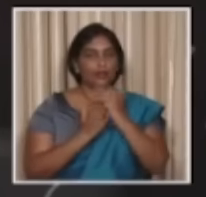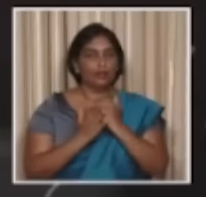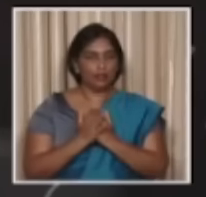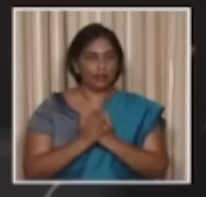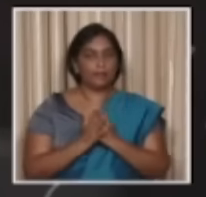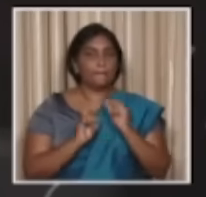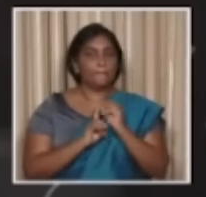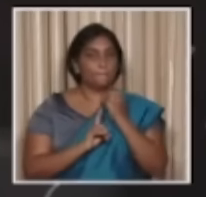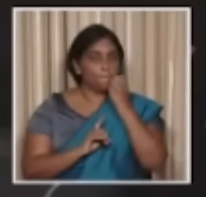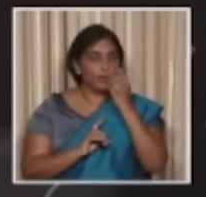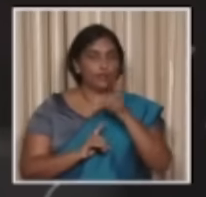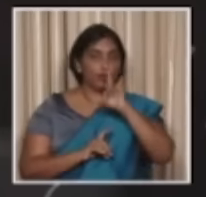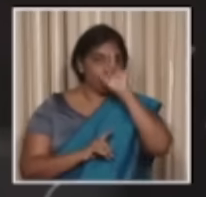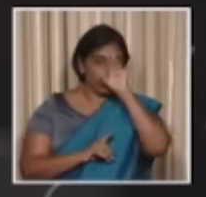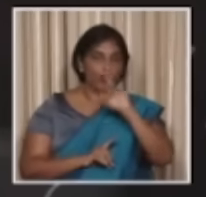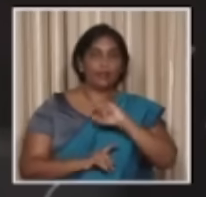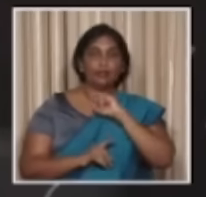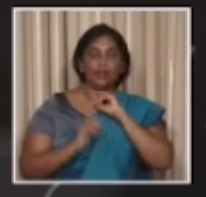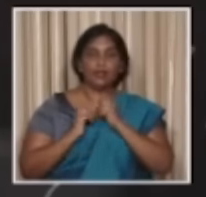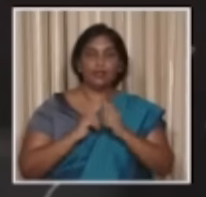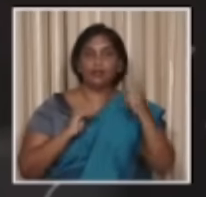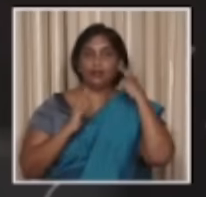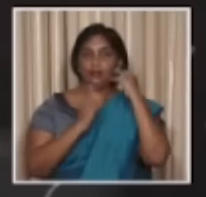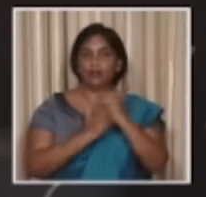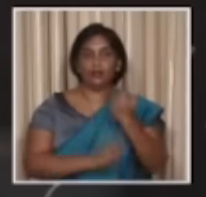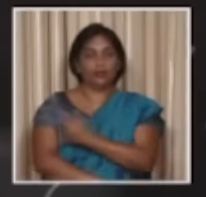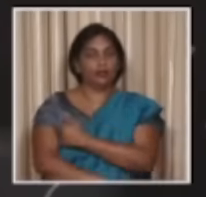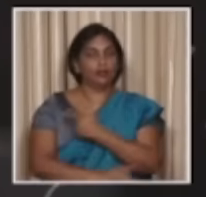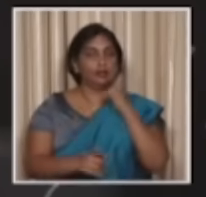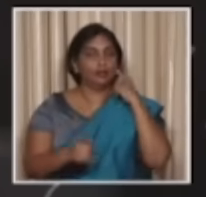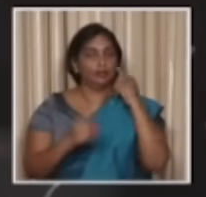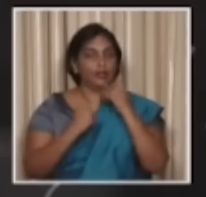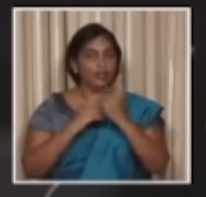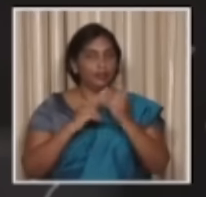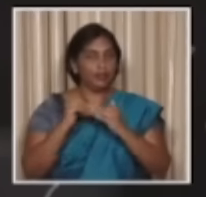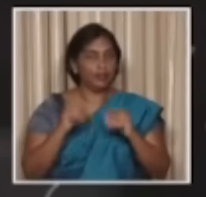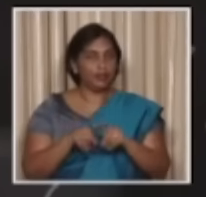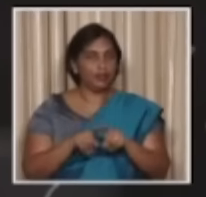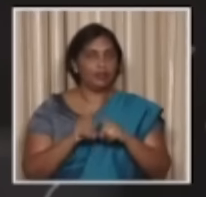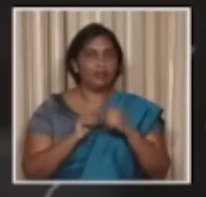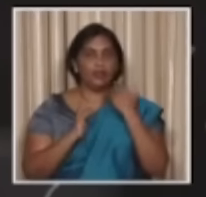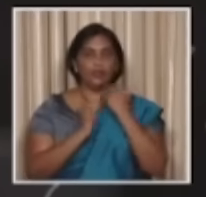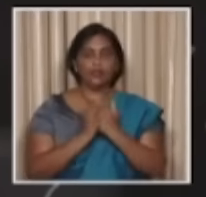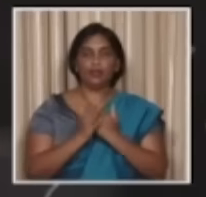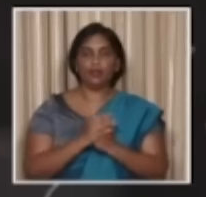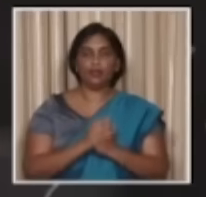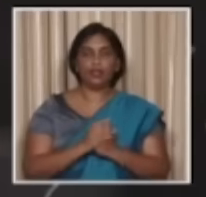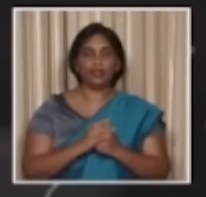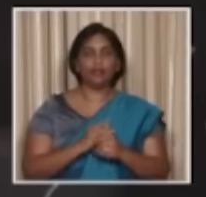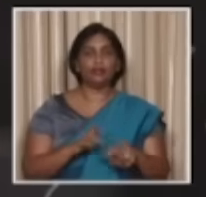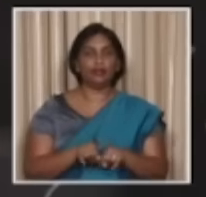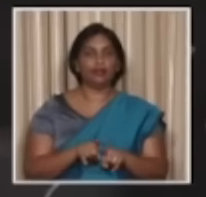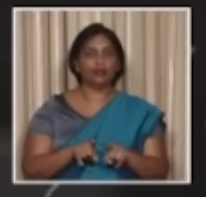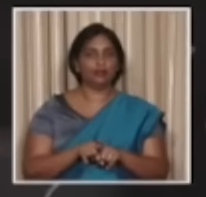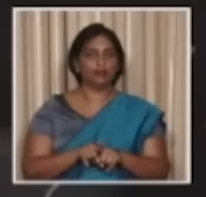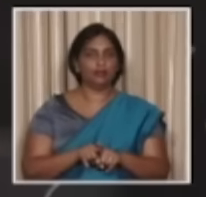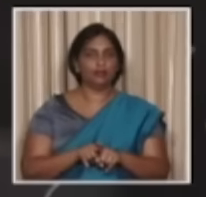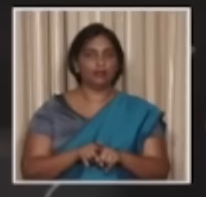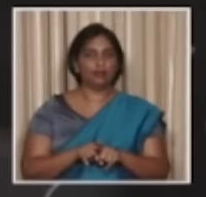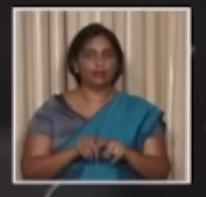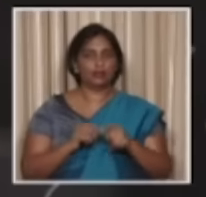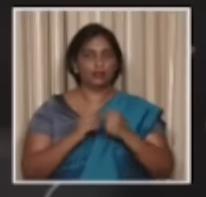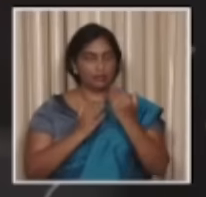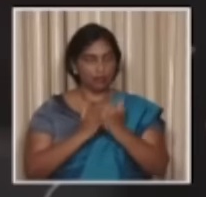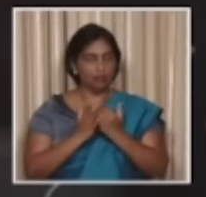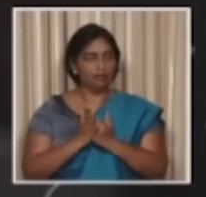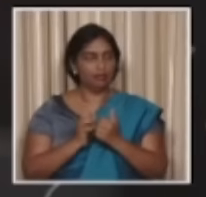පේරාදෙණිය කුරුණෑගල කෑගල්ලේ එන්නත් ඉසෙලා රෝගීන් කීප දෙනෙක් මිය ගියා. දැන් රෝහලකට ගියාම